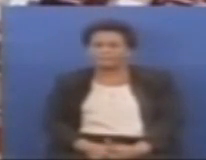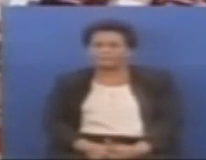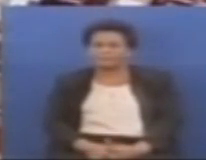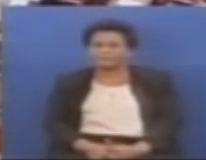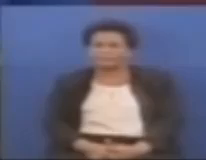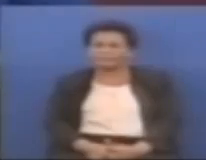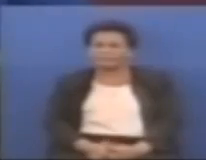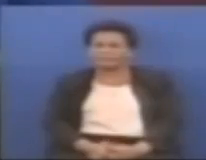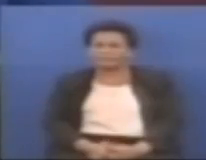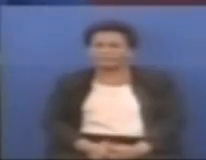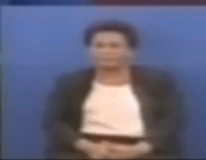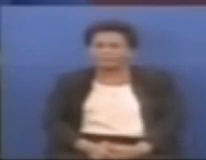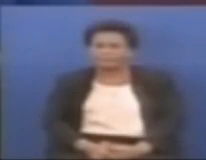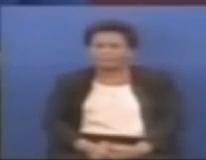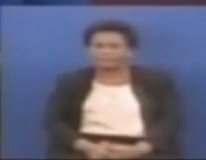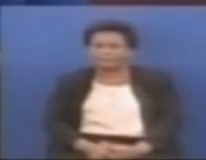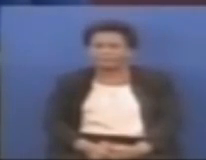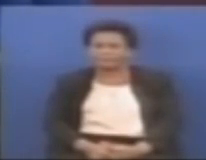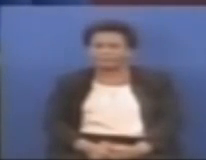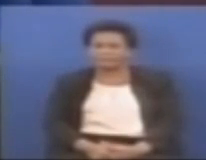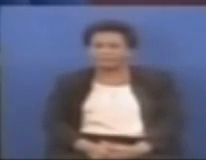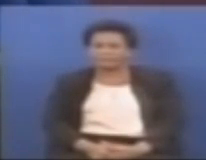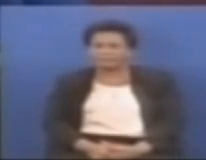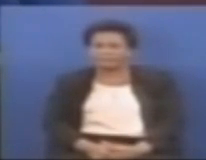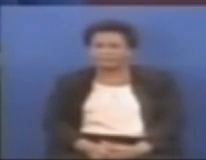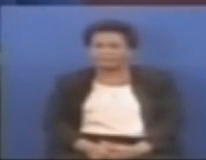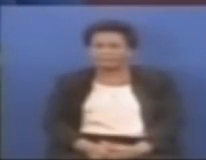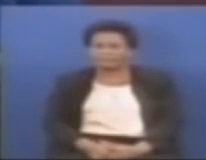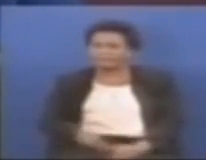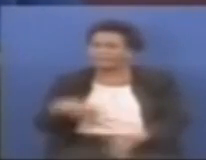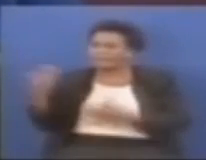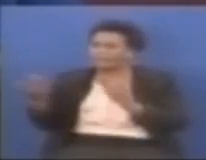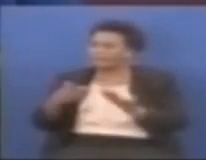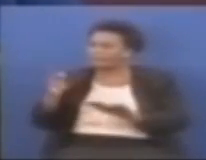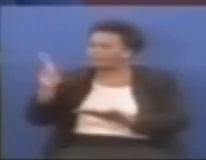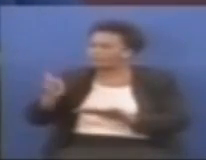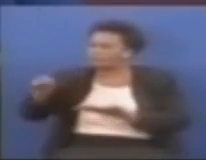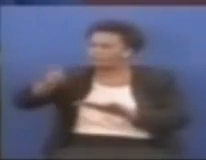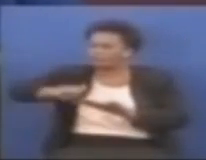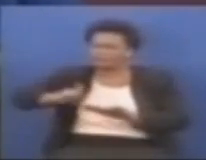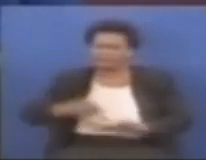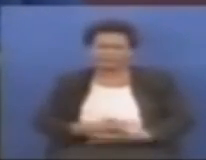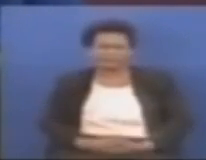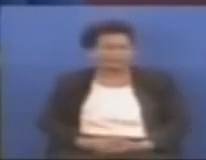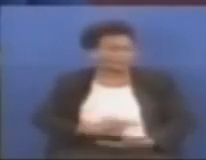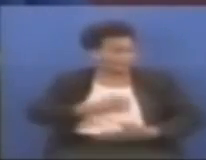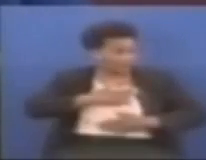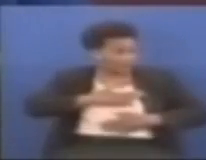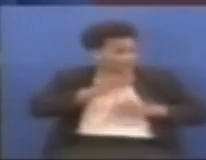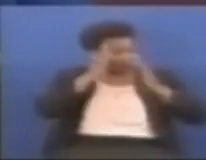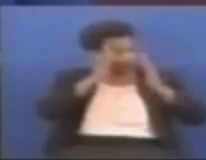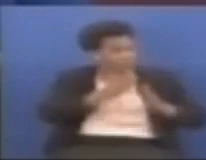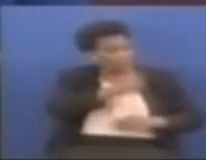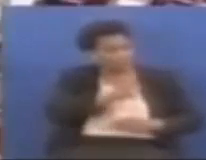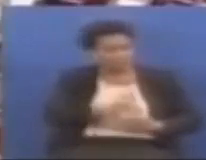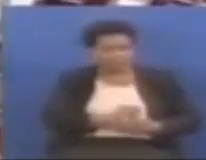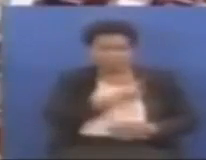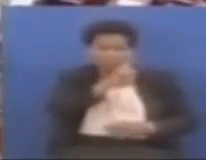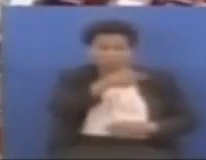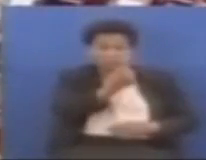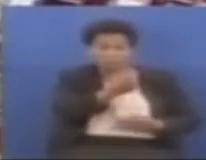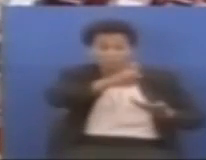Nilikuwa na mheshimiwa Silinde swali nyongeza. Asante sana mheshimiwa spika kwa kunipa nafasi hii na mimi niulize swali dogo la